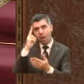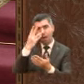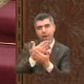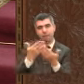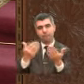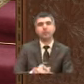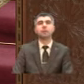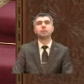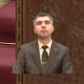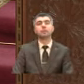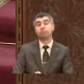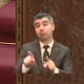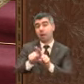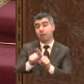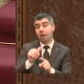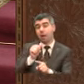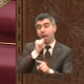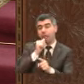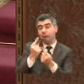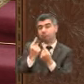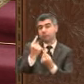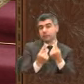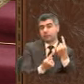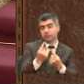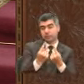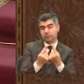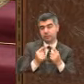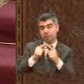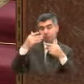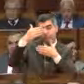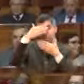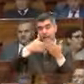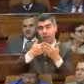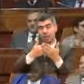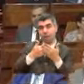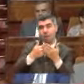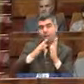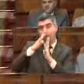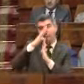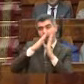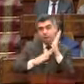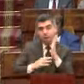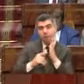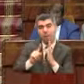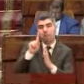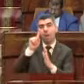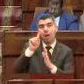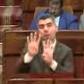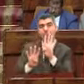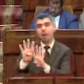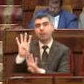تتراوح الوضعية المائية في المغرب بين متوسطة وضعيفة. في المغرب يحتل المرتبة 114 عالميا من أصل 174.